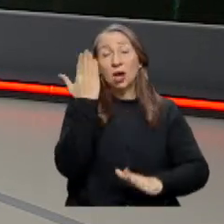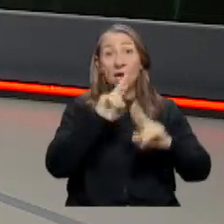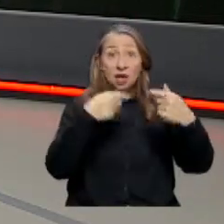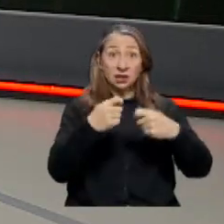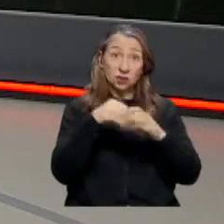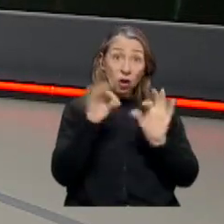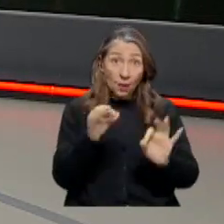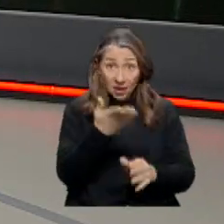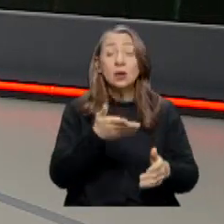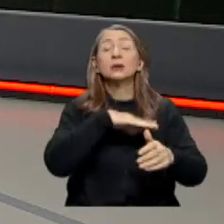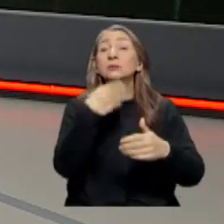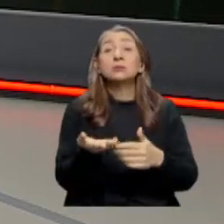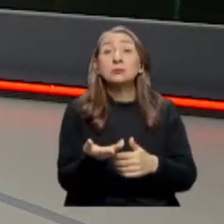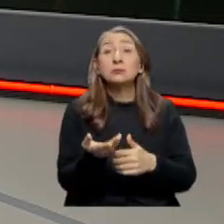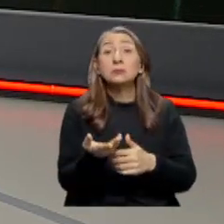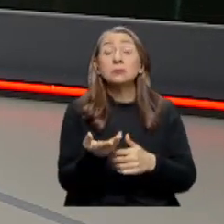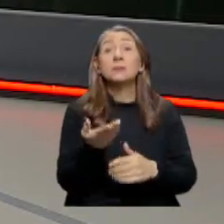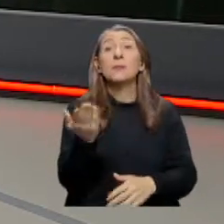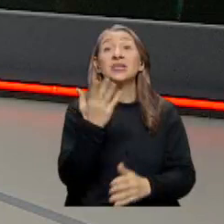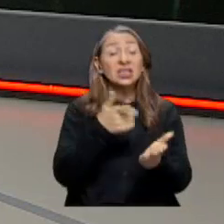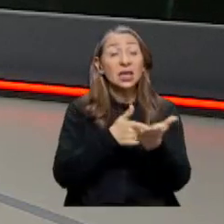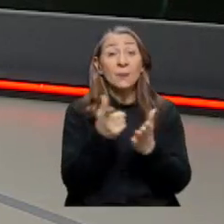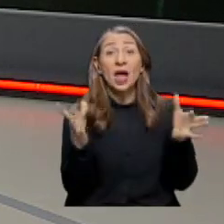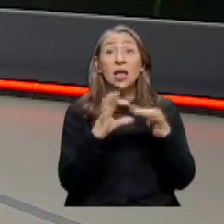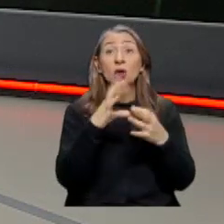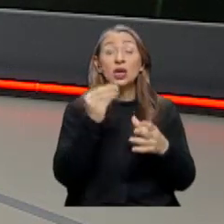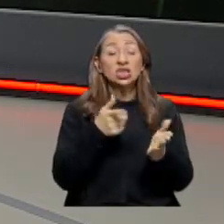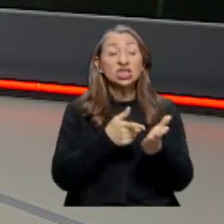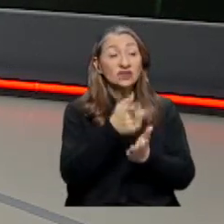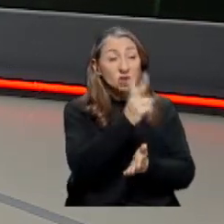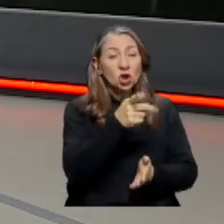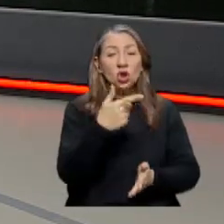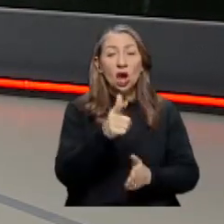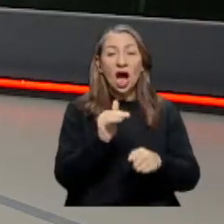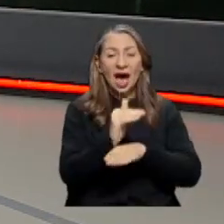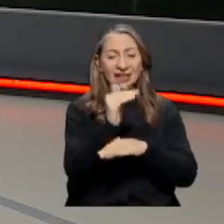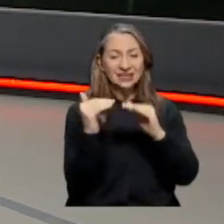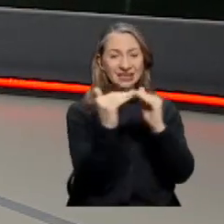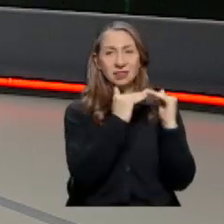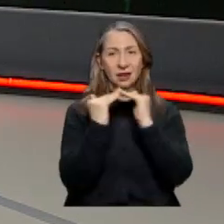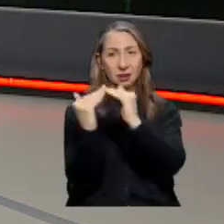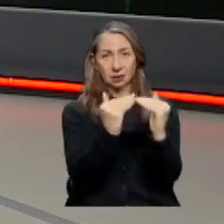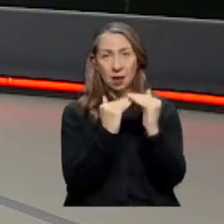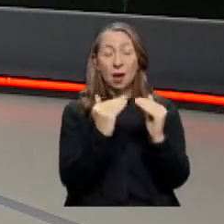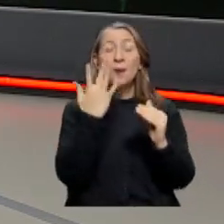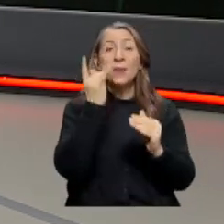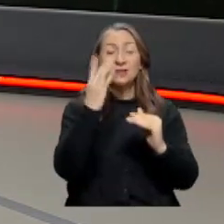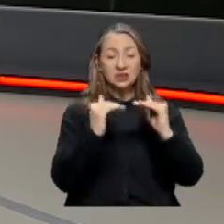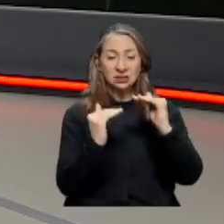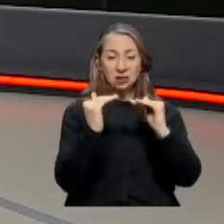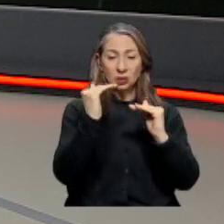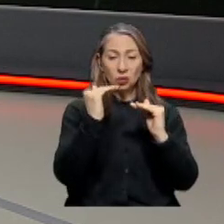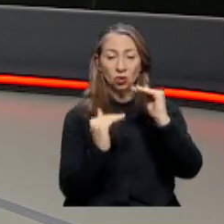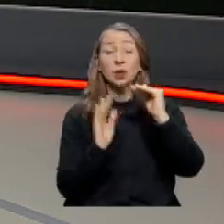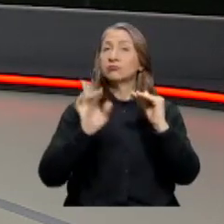önemli. Sonra mesela tarımla ilgili olarak çiftçinin, köylünün hayat standardı belli bir seviyenin